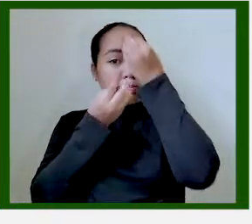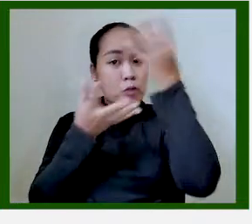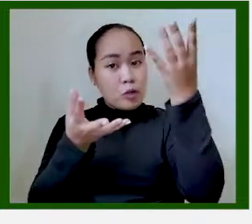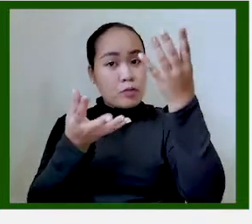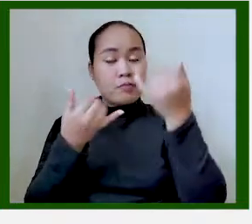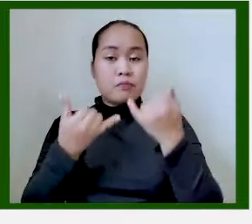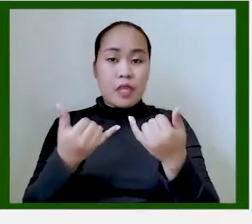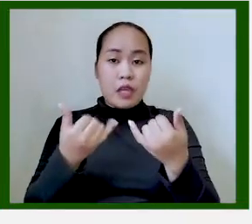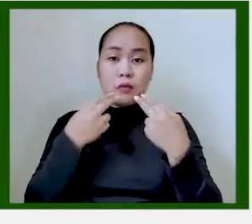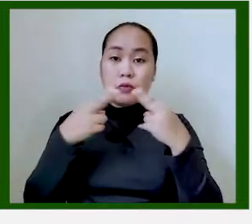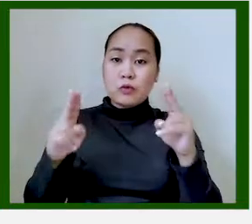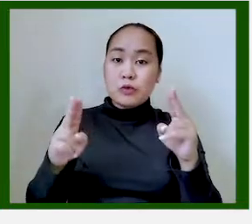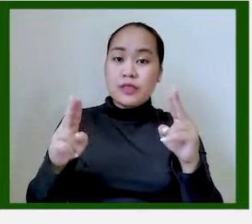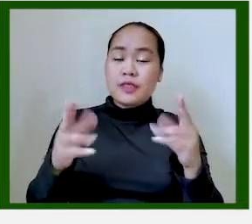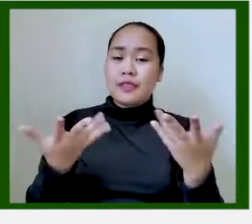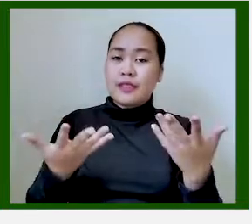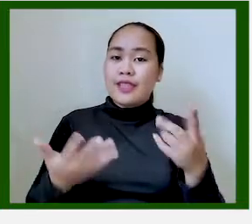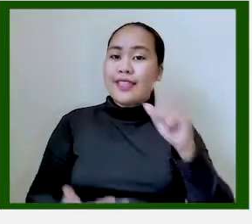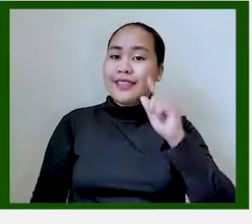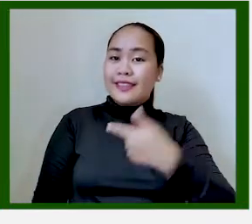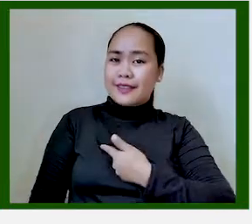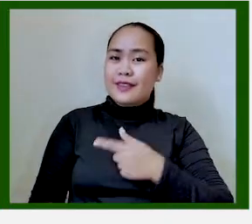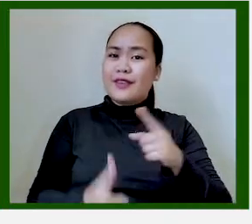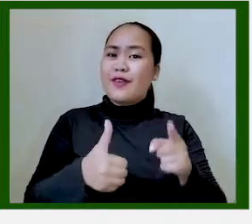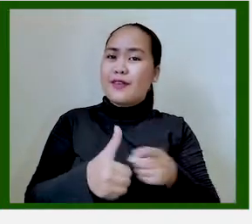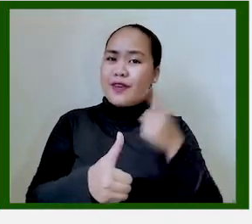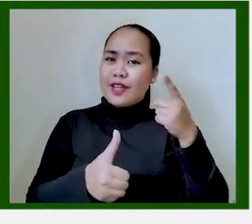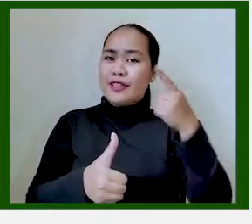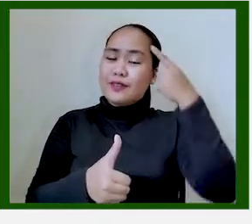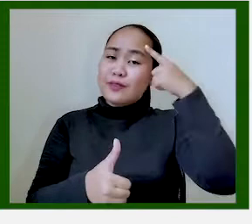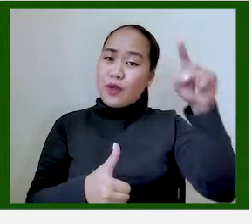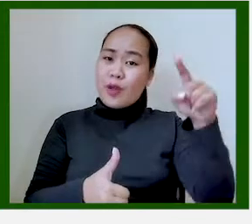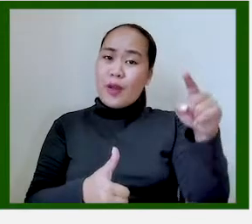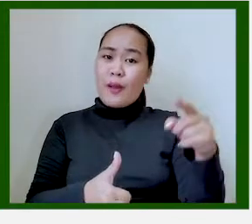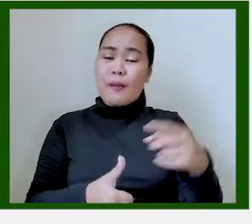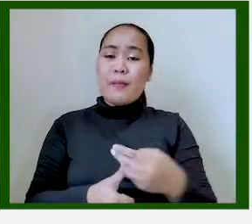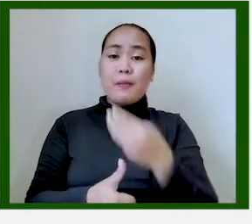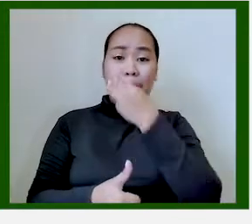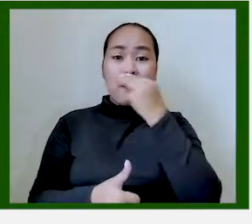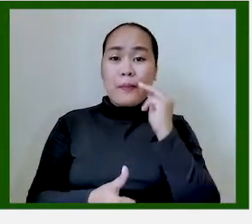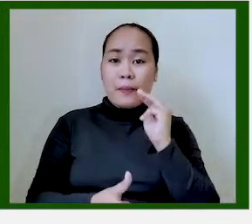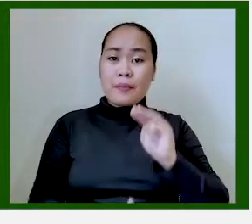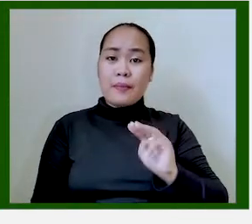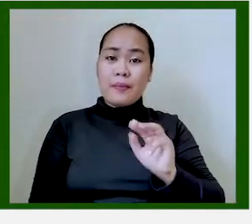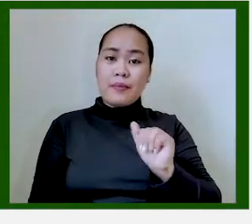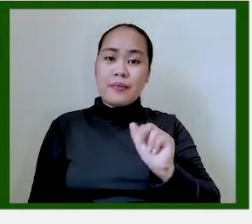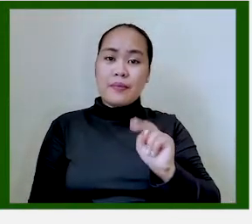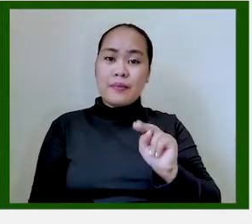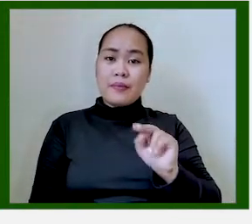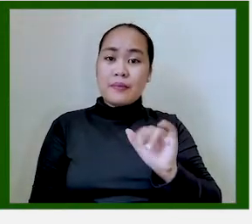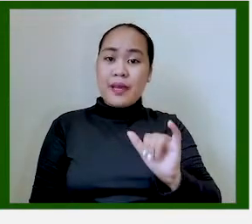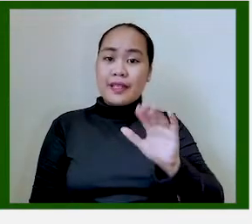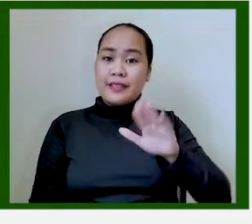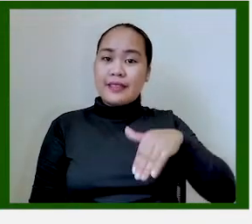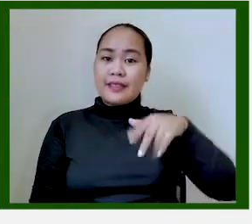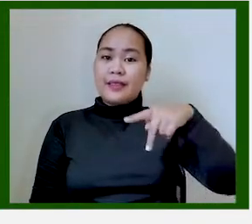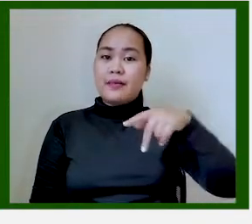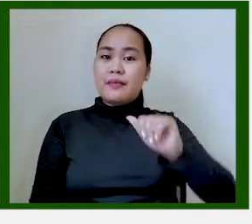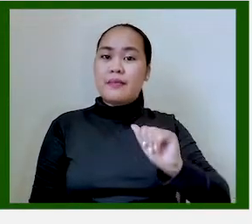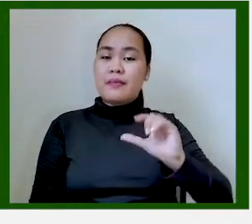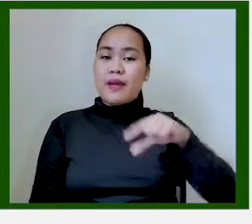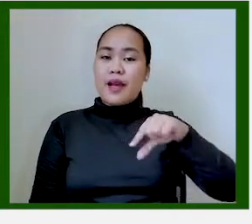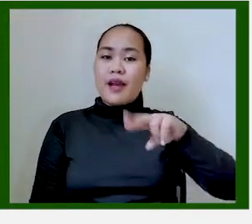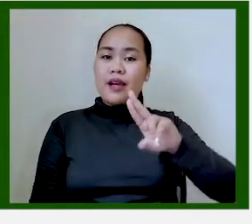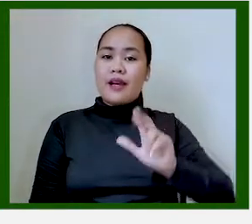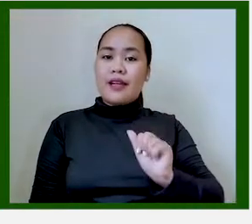ating pagbati sa ating pambansang kamao kay Manny Pacquiao, no, despite the losing effort, no, we